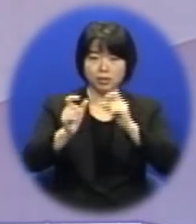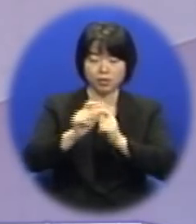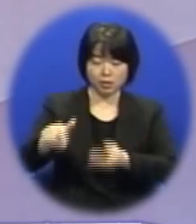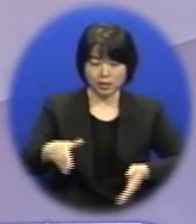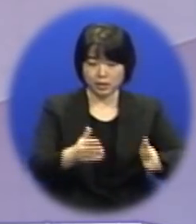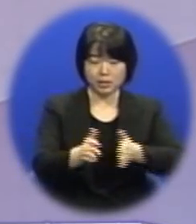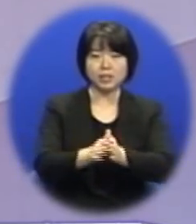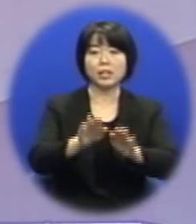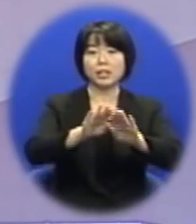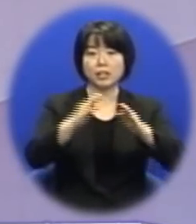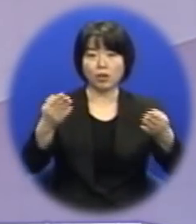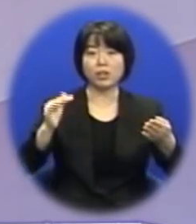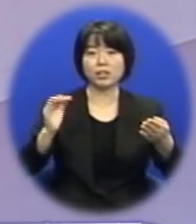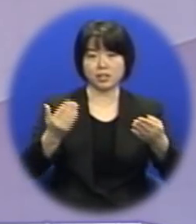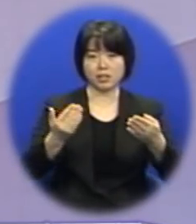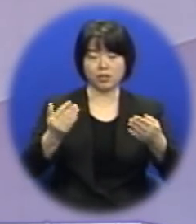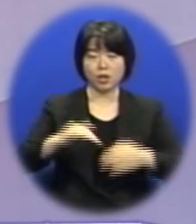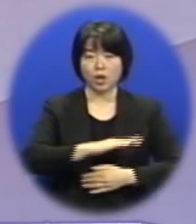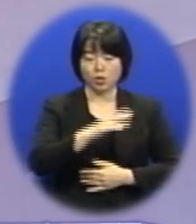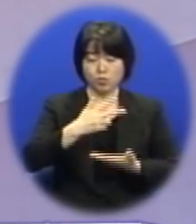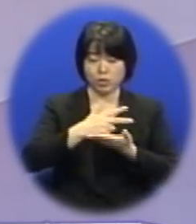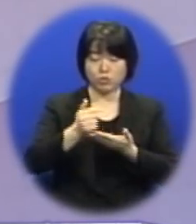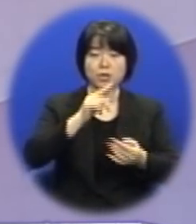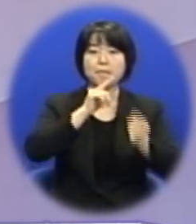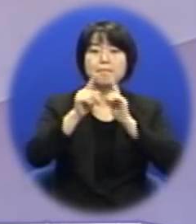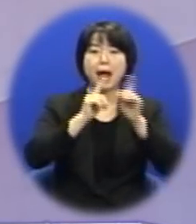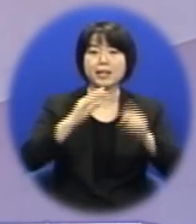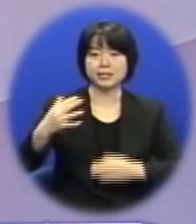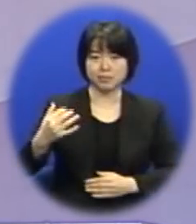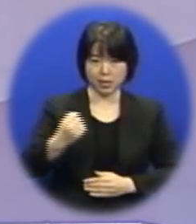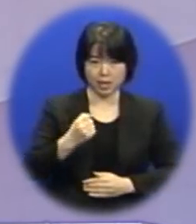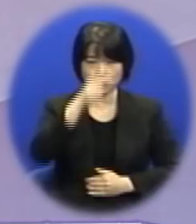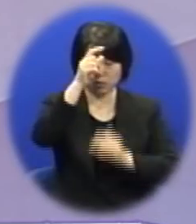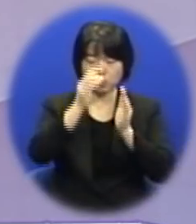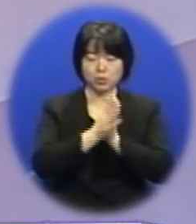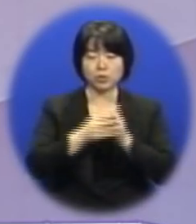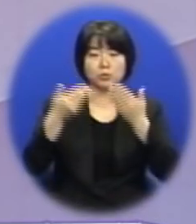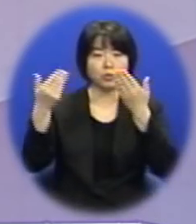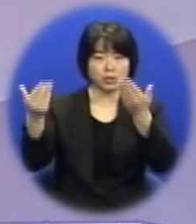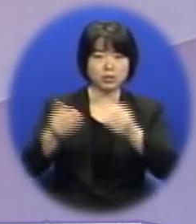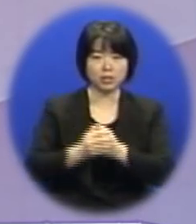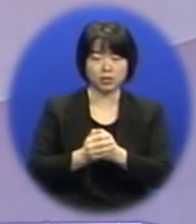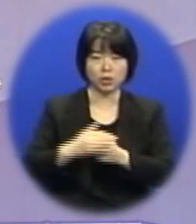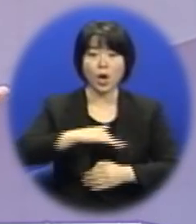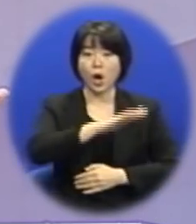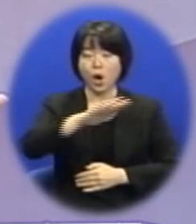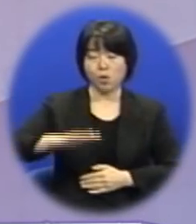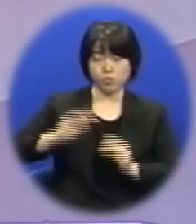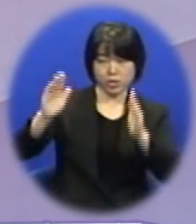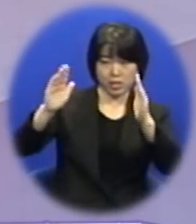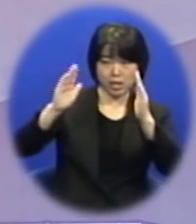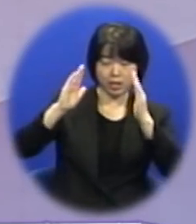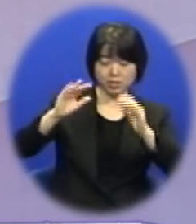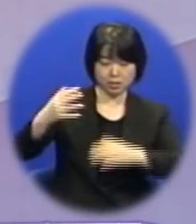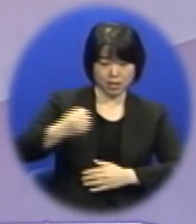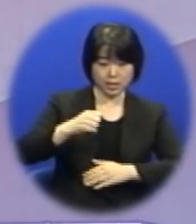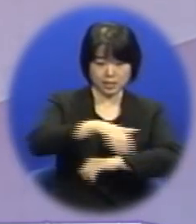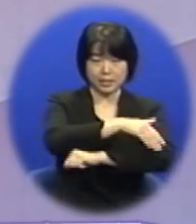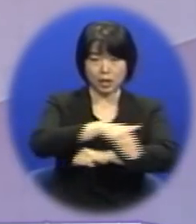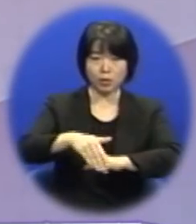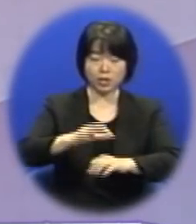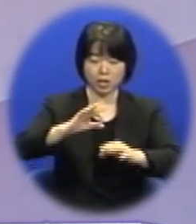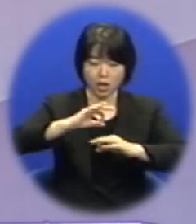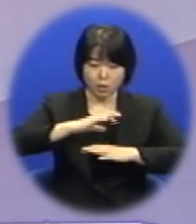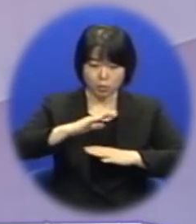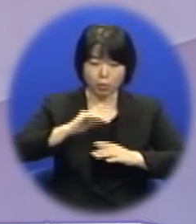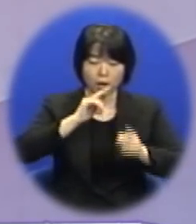우리 주님의 말씀으로 기도하는 것입니다. 하나님께서 우리를 향하여 가지고 계신 놀라운 계획을 말씀